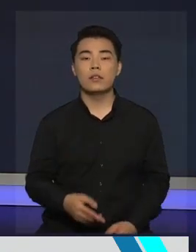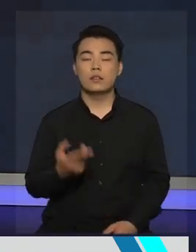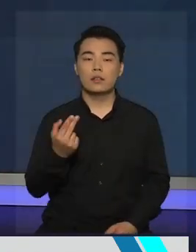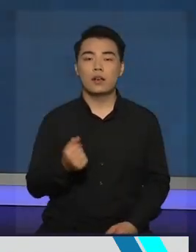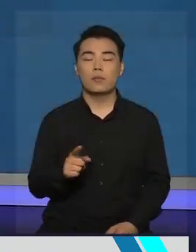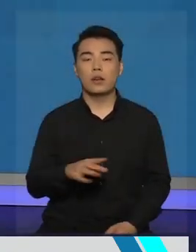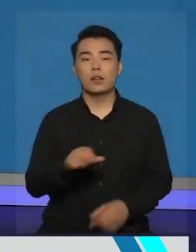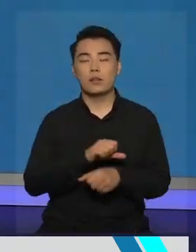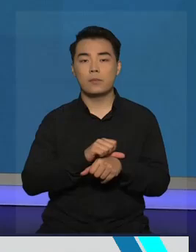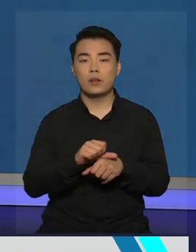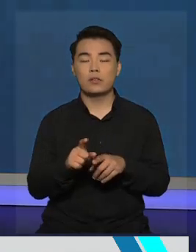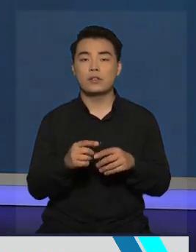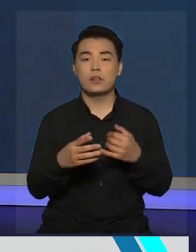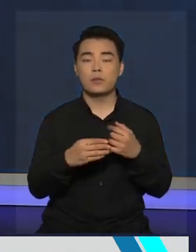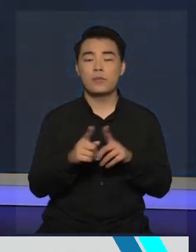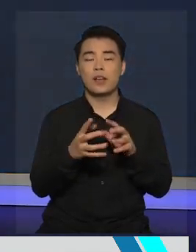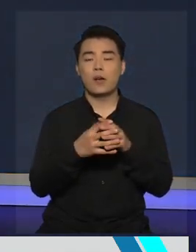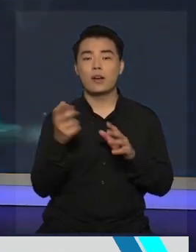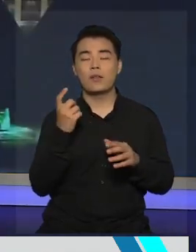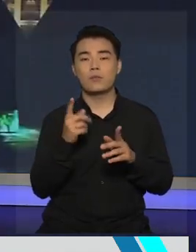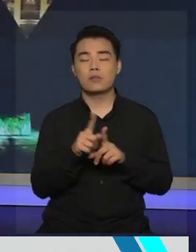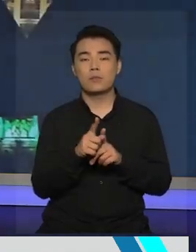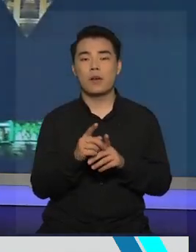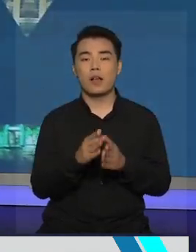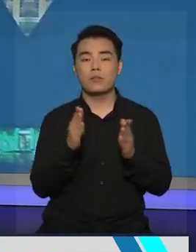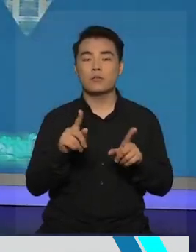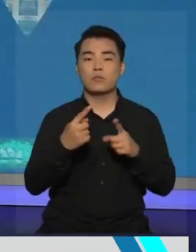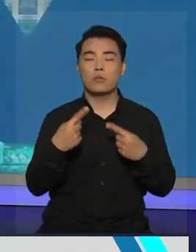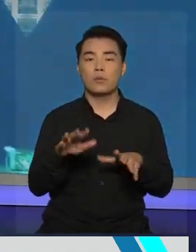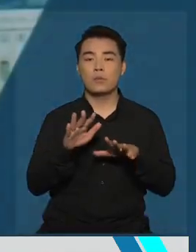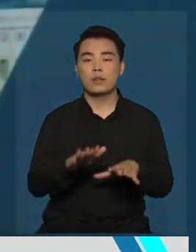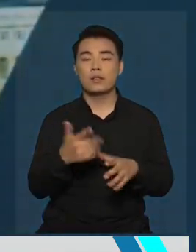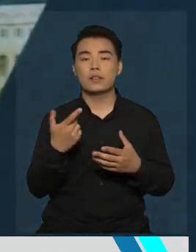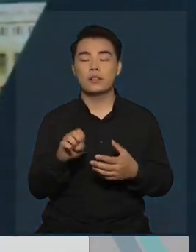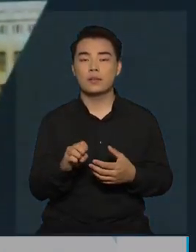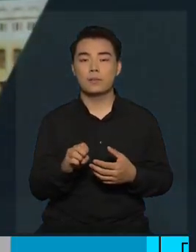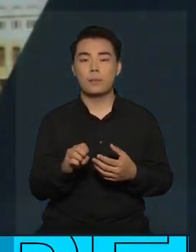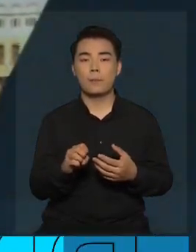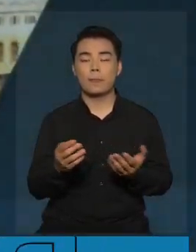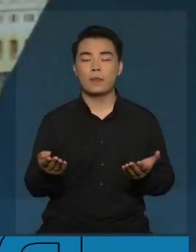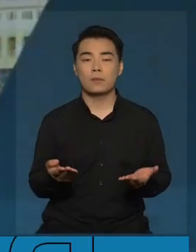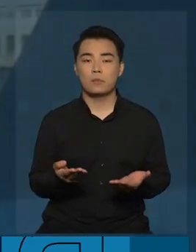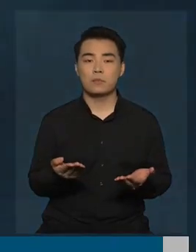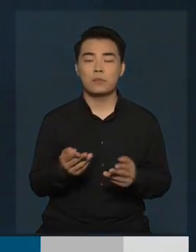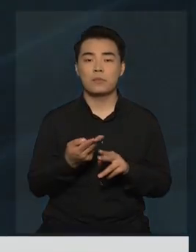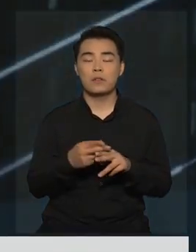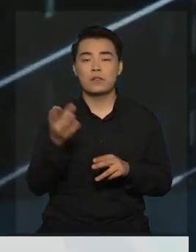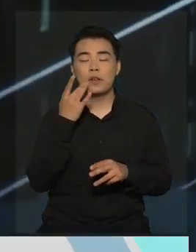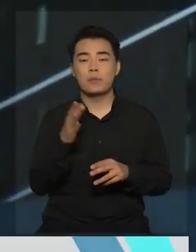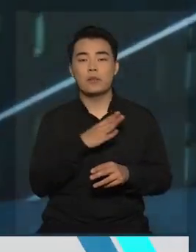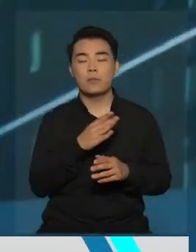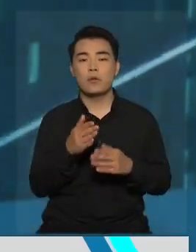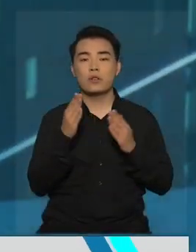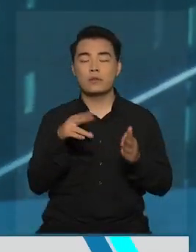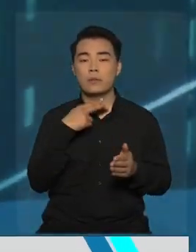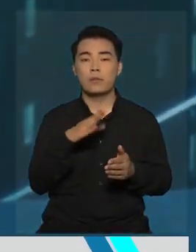Действительно, приграничные территории – это отдельные такие населенные пункты, на которые, в общем-то, всегда обращали так или